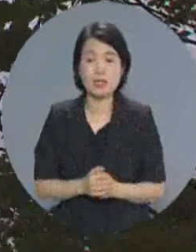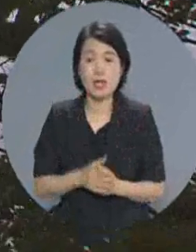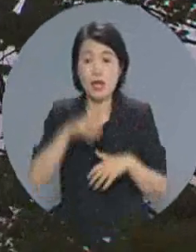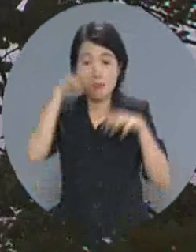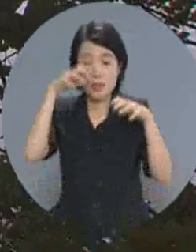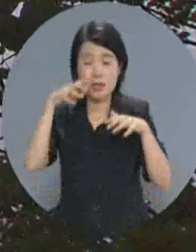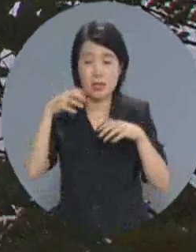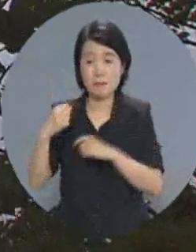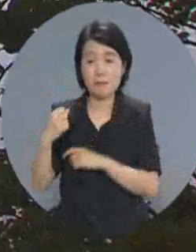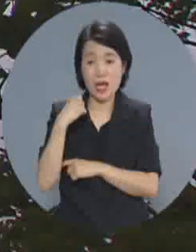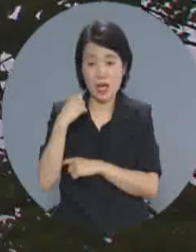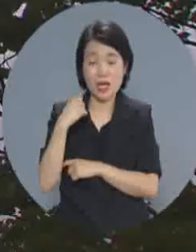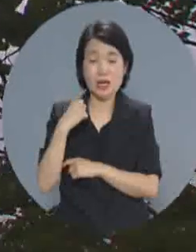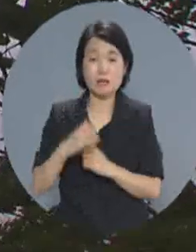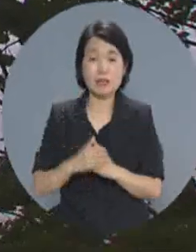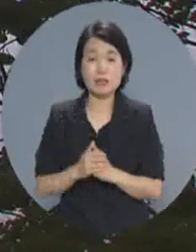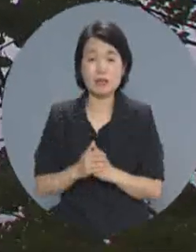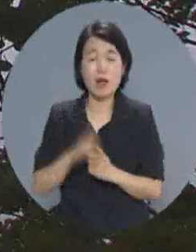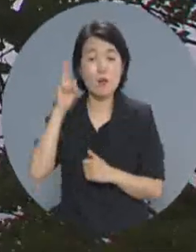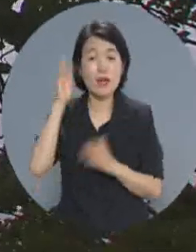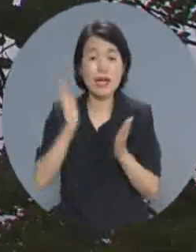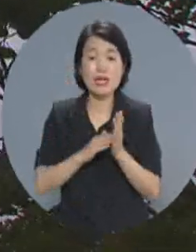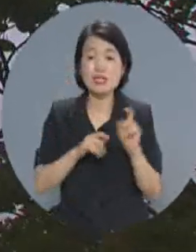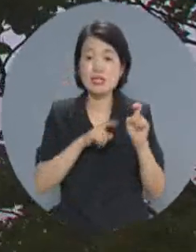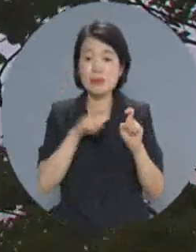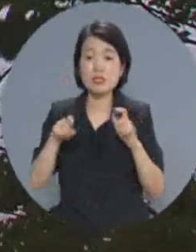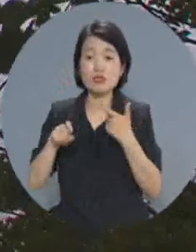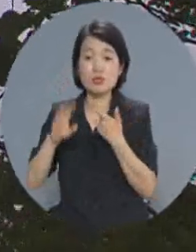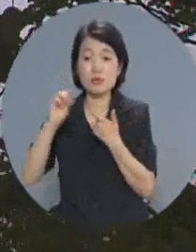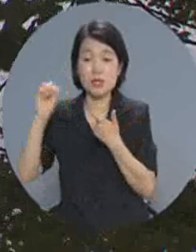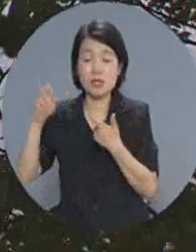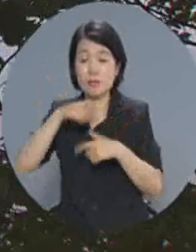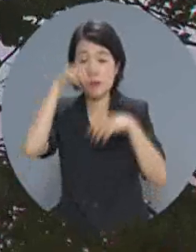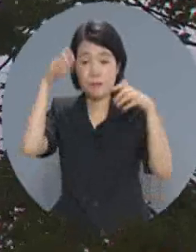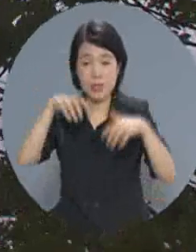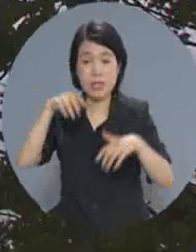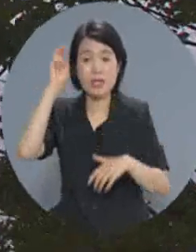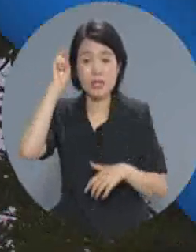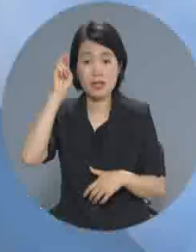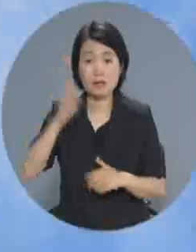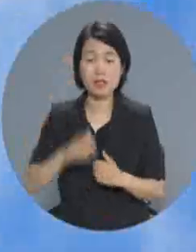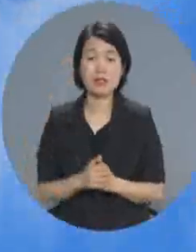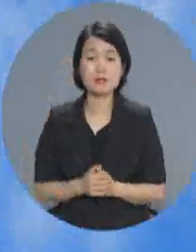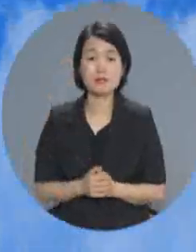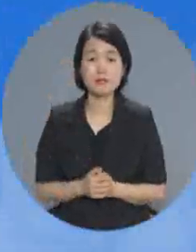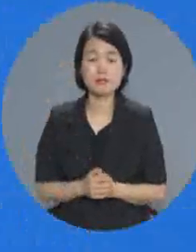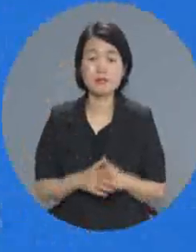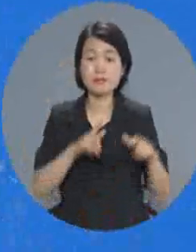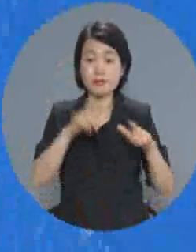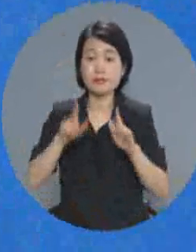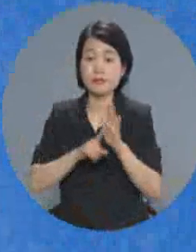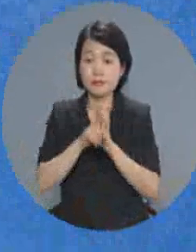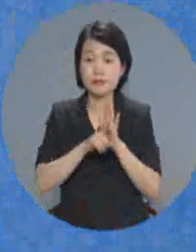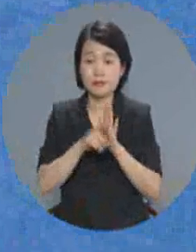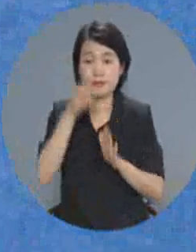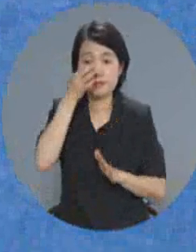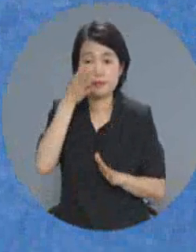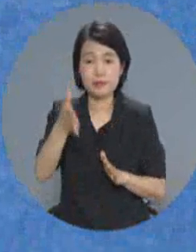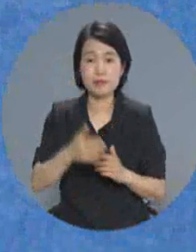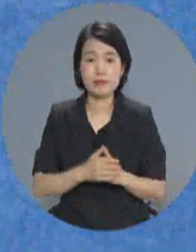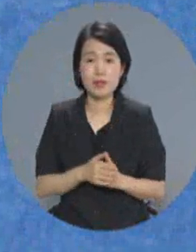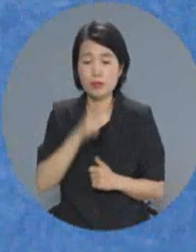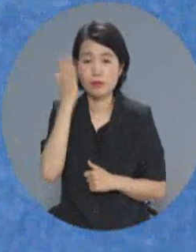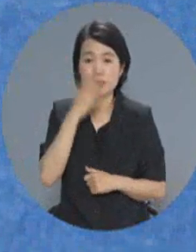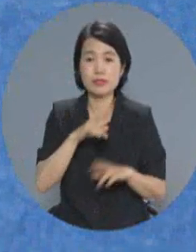대 가 강하게 발달 하면서 올해 까지 10에서 60mm 비가 예상됩니다 지역별 기온 보시겠습니다